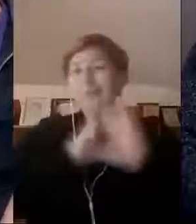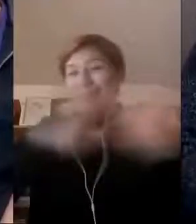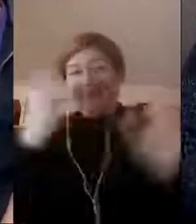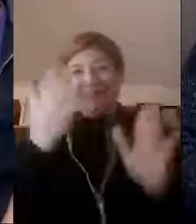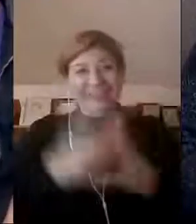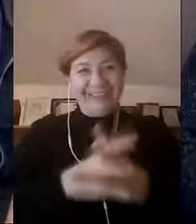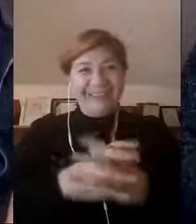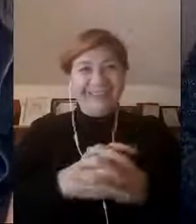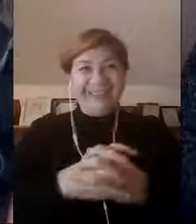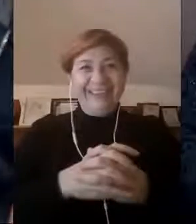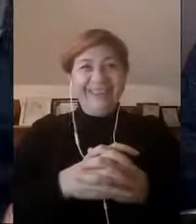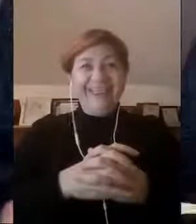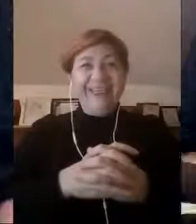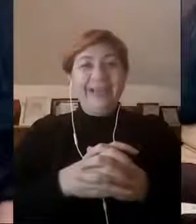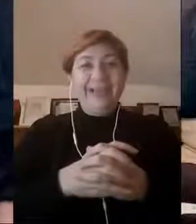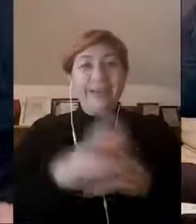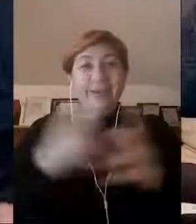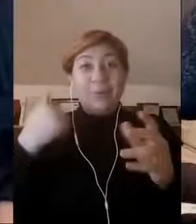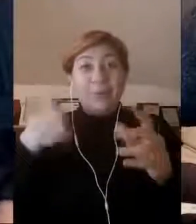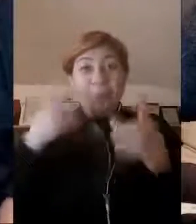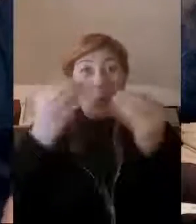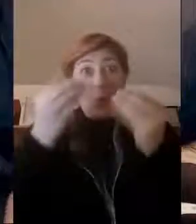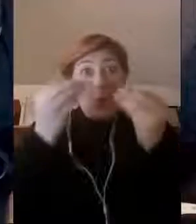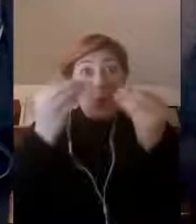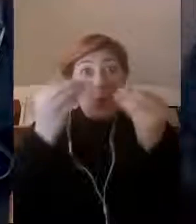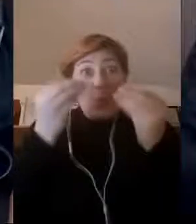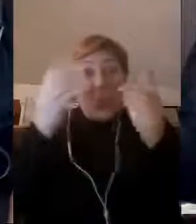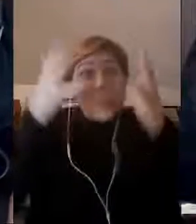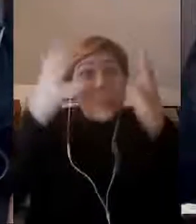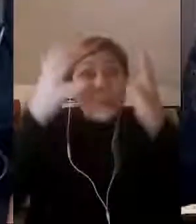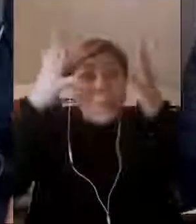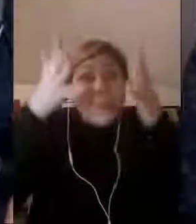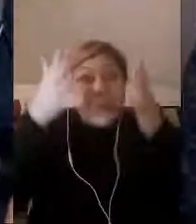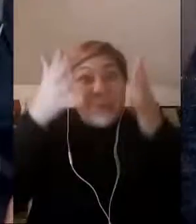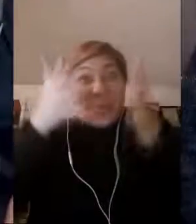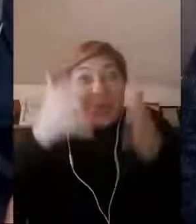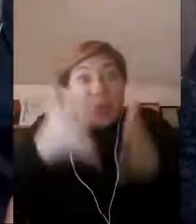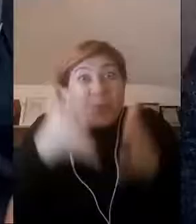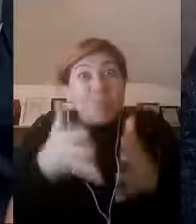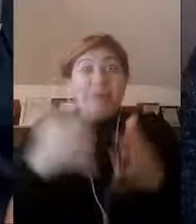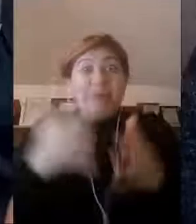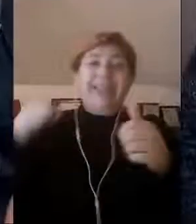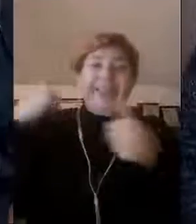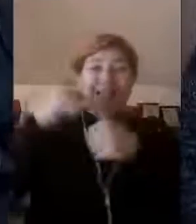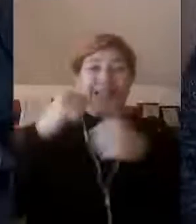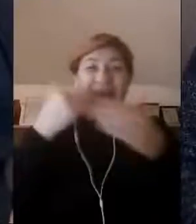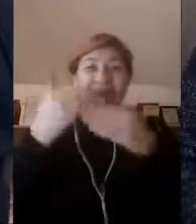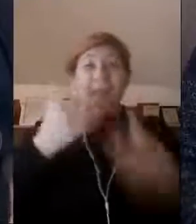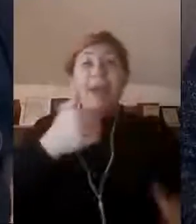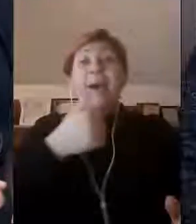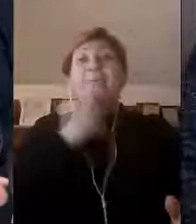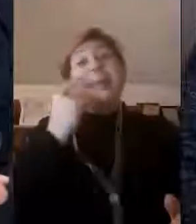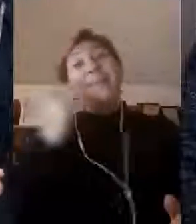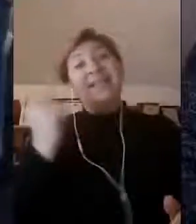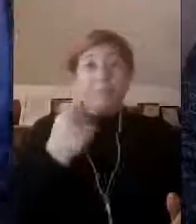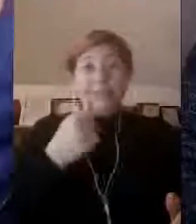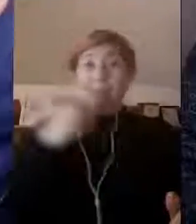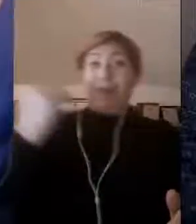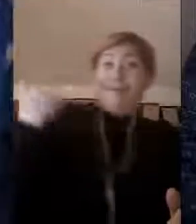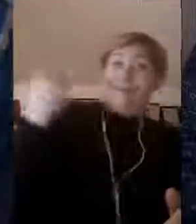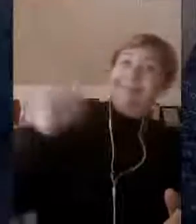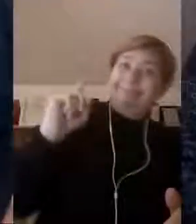teşekkürler. Hepinizin başı. Ben o zaman bu kadar arkadaşım gelmişken tekrar anlatmak Baba istedim. dedi ki abilere bakın demiş zaten. Eyvallah Eyvallah. Tuğkan,